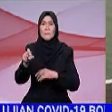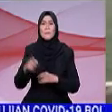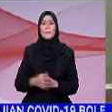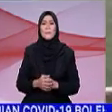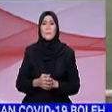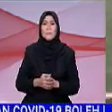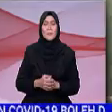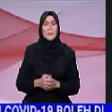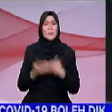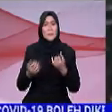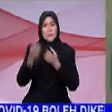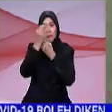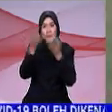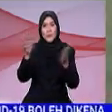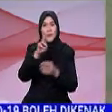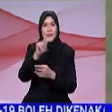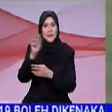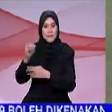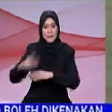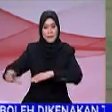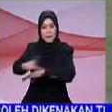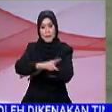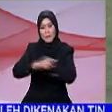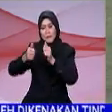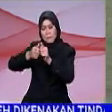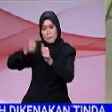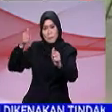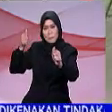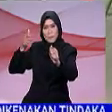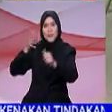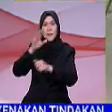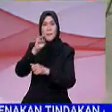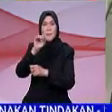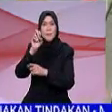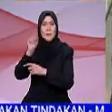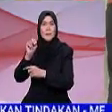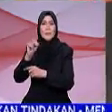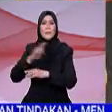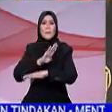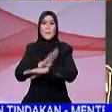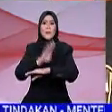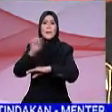Beliau berkata demikian kepada RTM di padang latihan memanah MSN di Bukit Jalil.